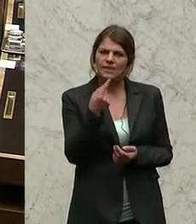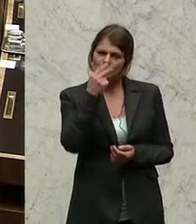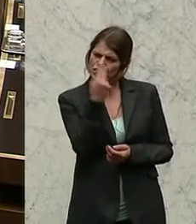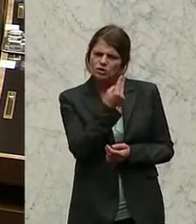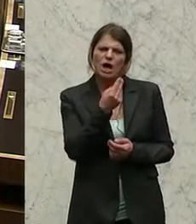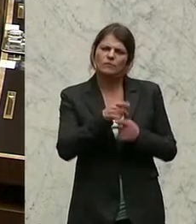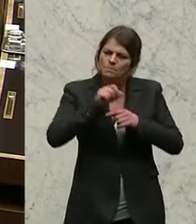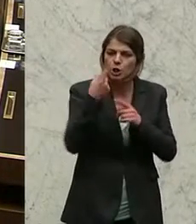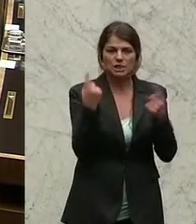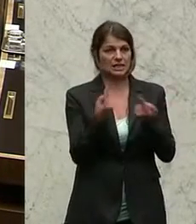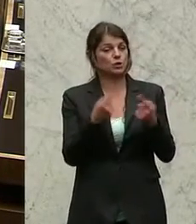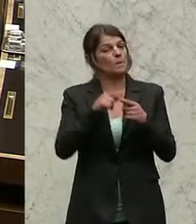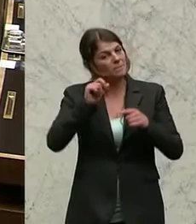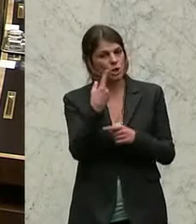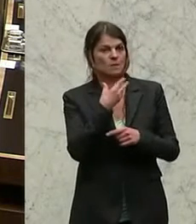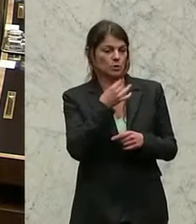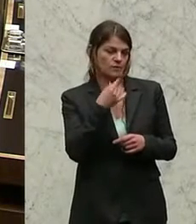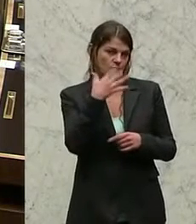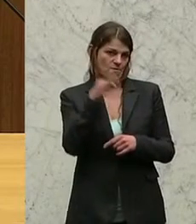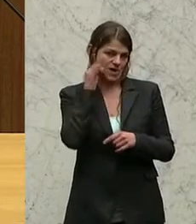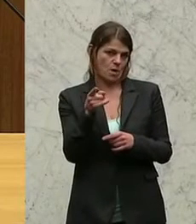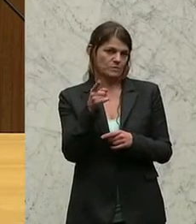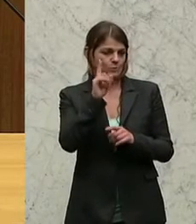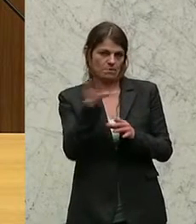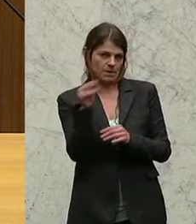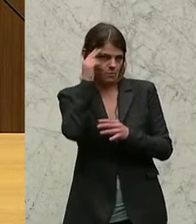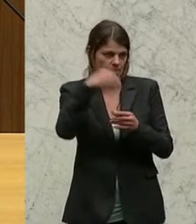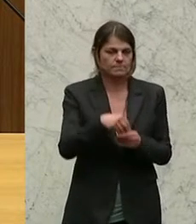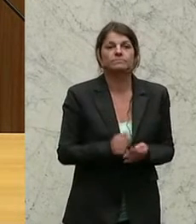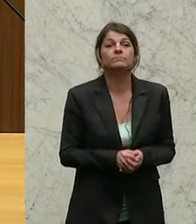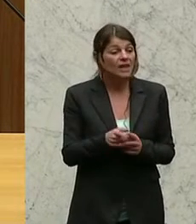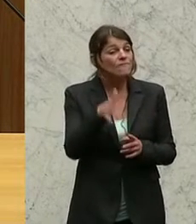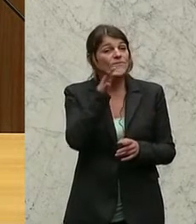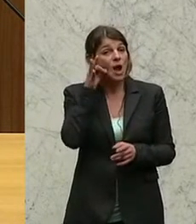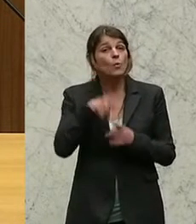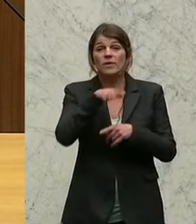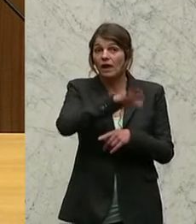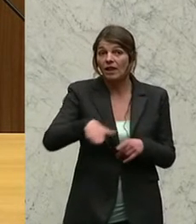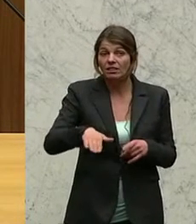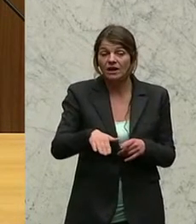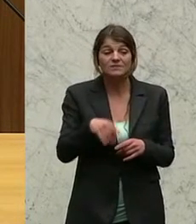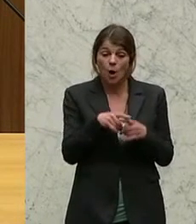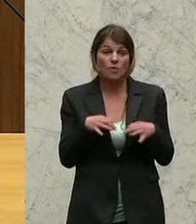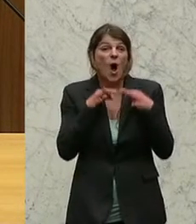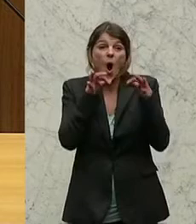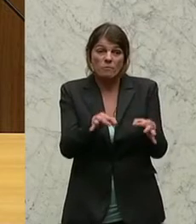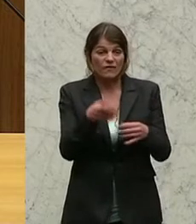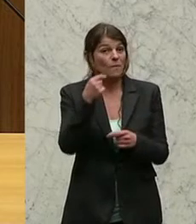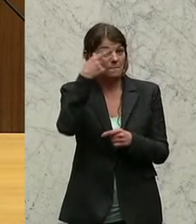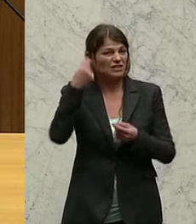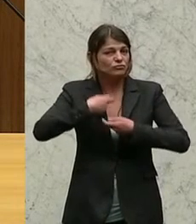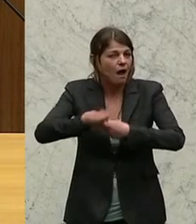und Bedürfnisse von Frauen berücksichtigt, dass die Frauen und Kinder, die Opfer von